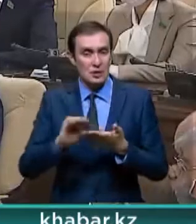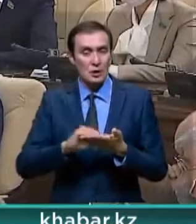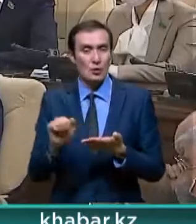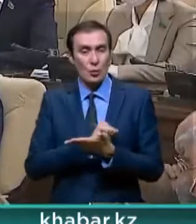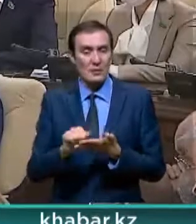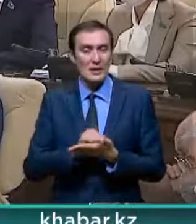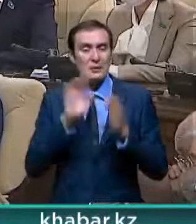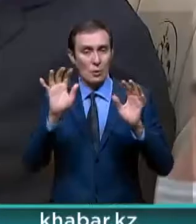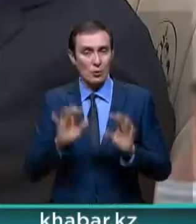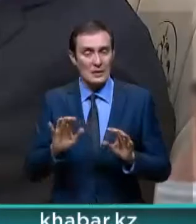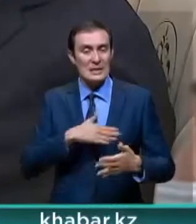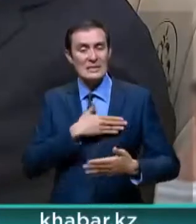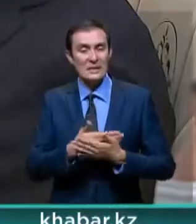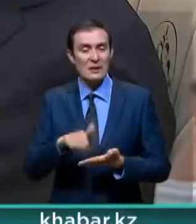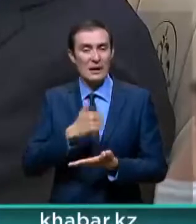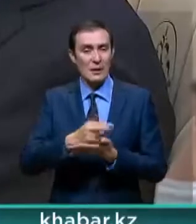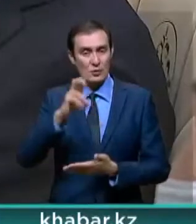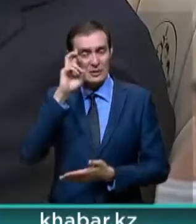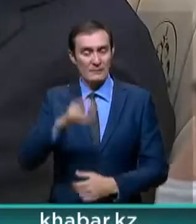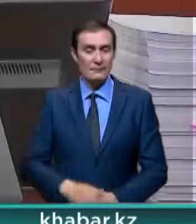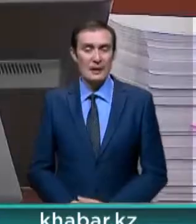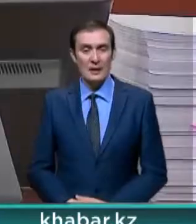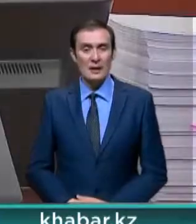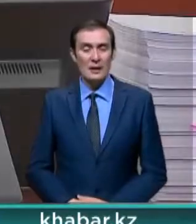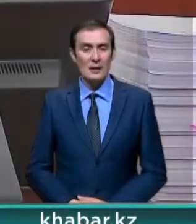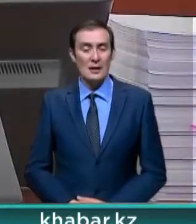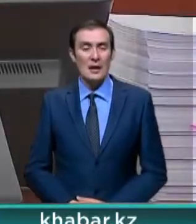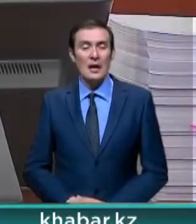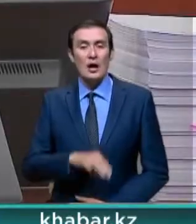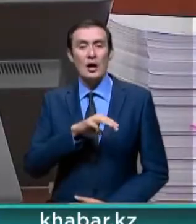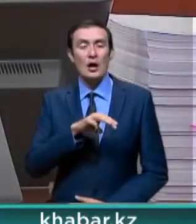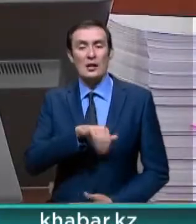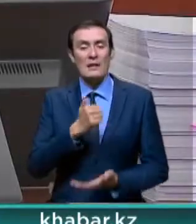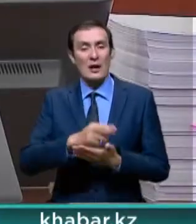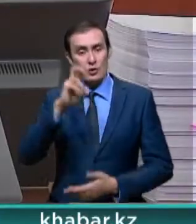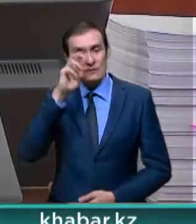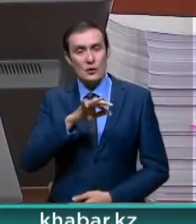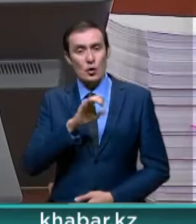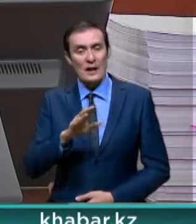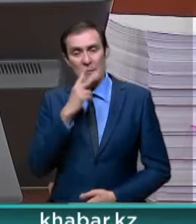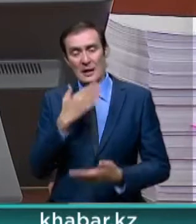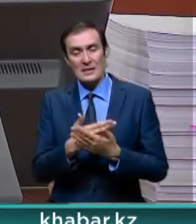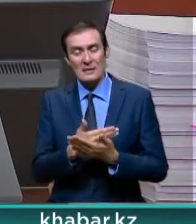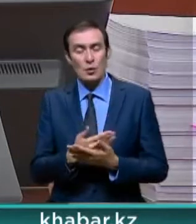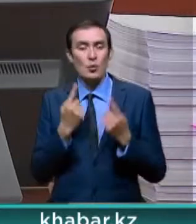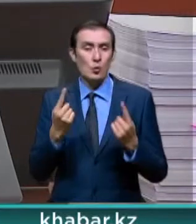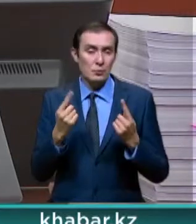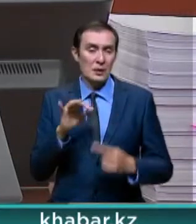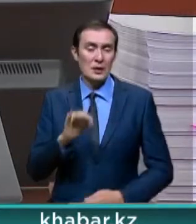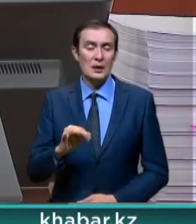инициативы главы государства. Президент страны Касым-Жомарт Кемелевич Токаев в своем послании представил стране масштабный